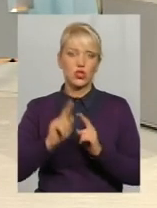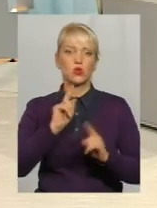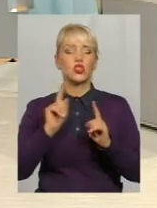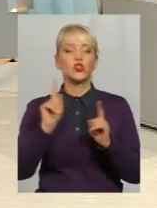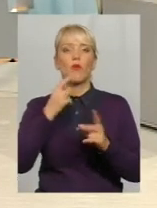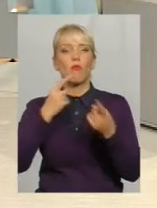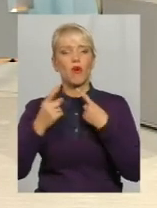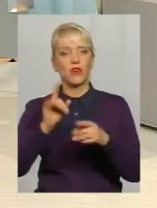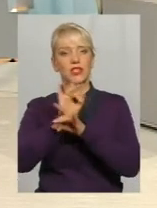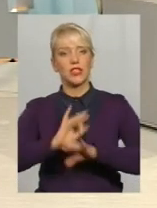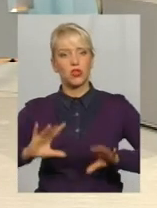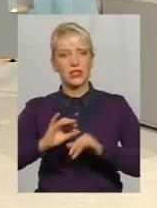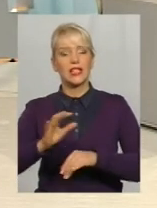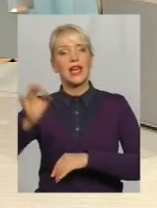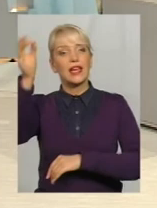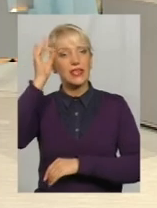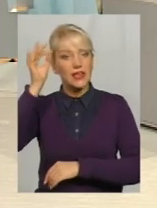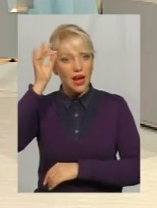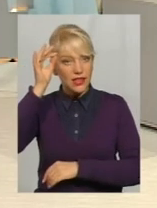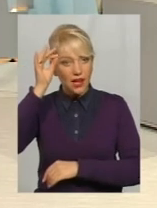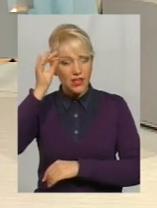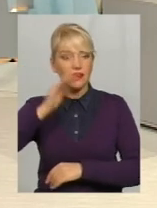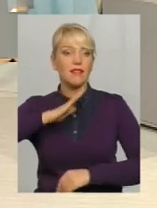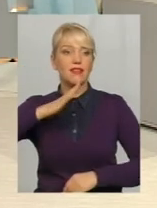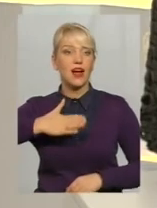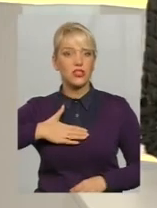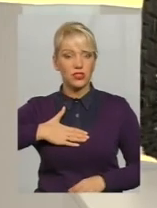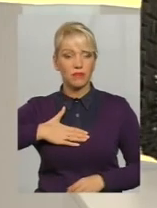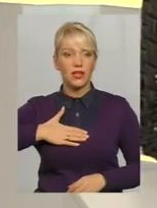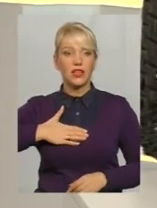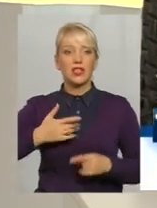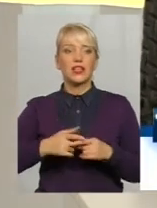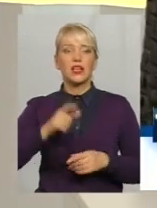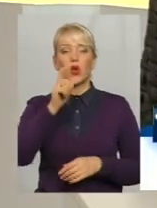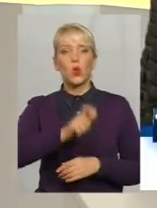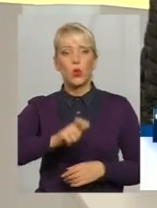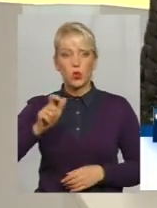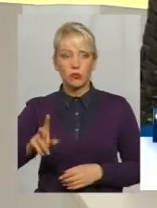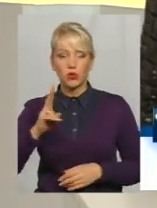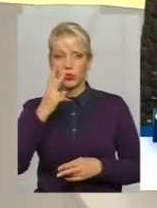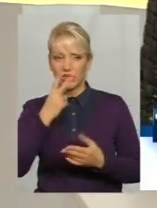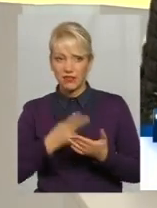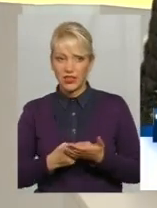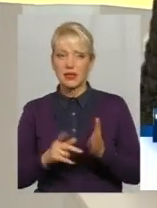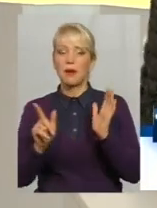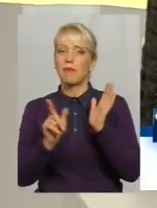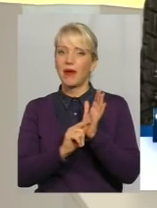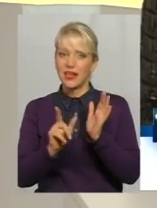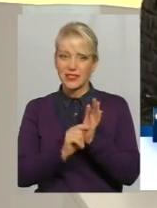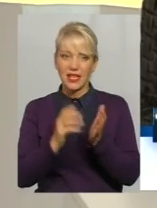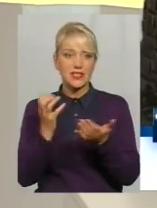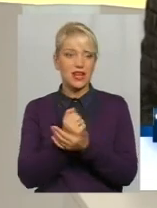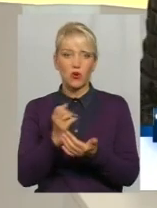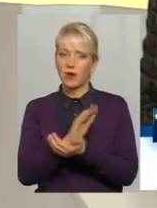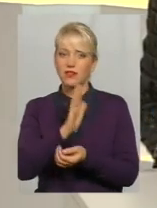роз'яснити і вкотре нагадати нашим тим людям, які щоб дивляться, що пенсія заробляється не в